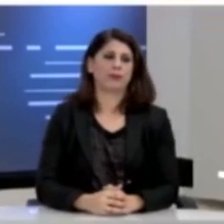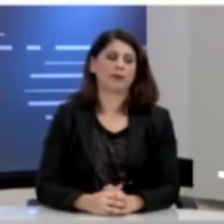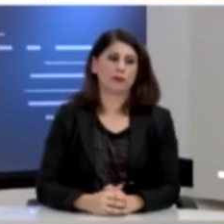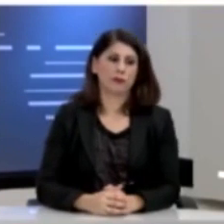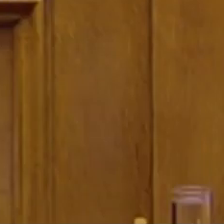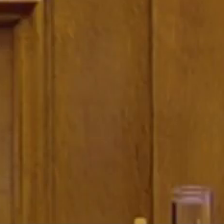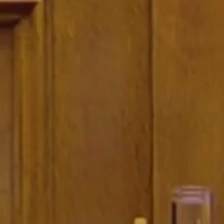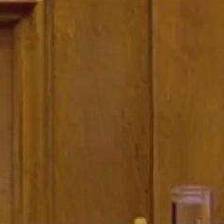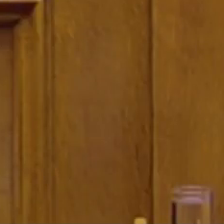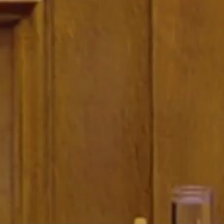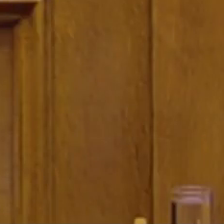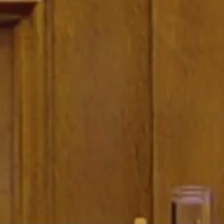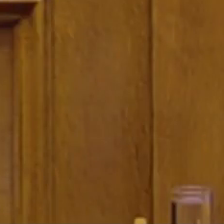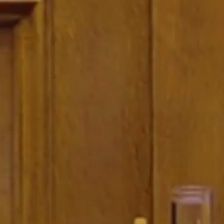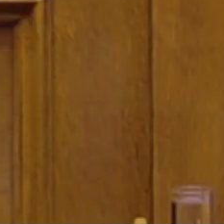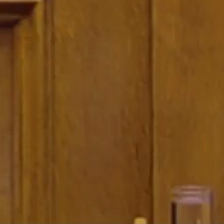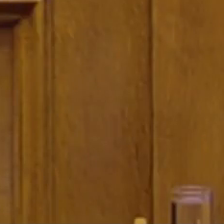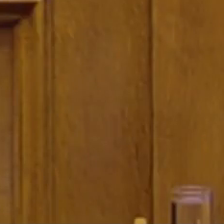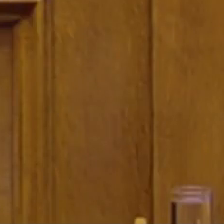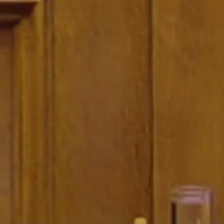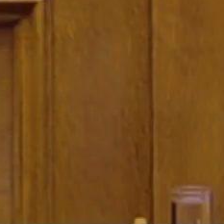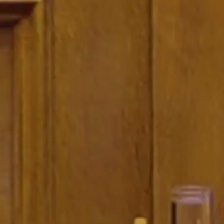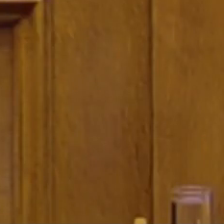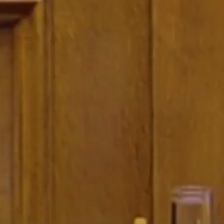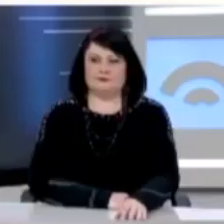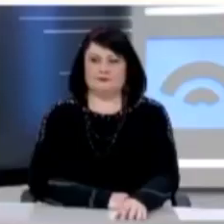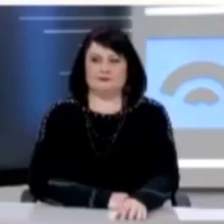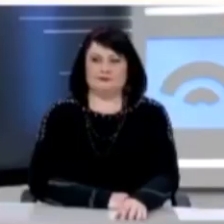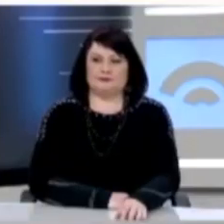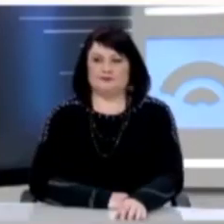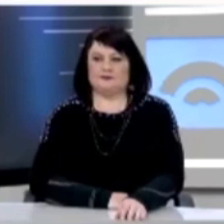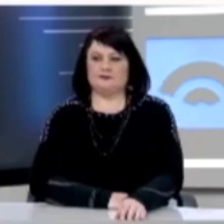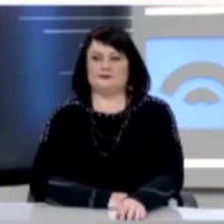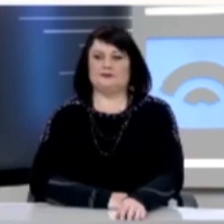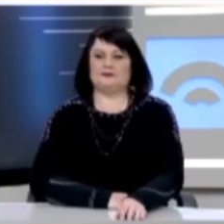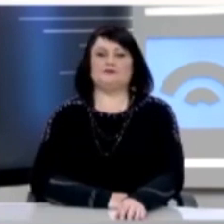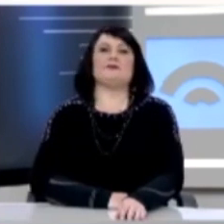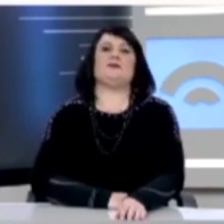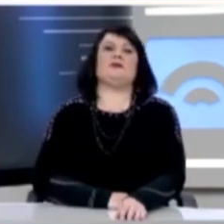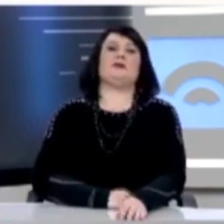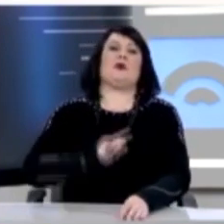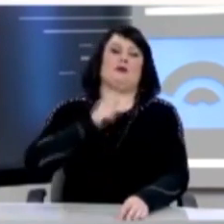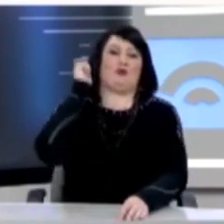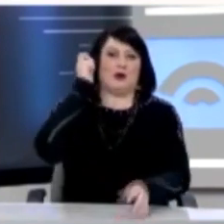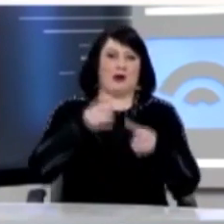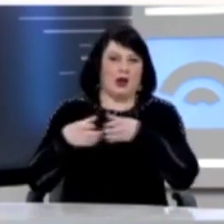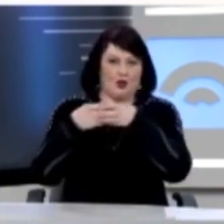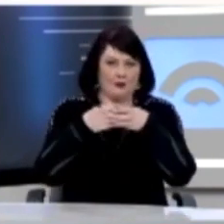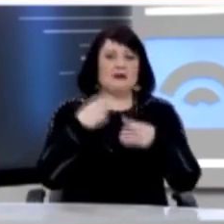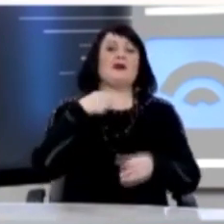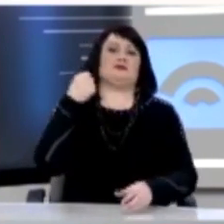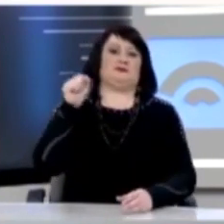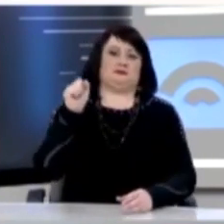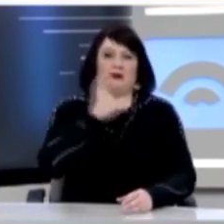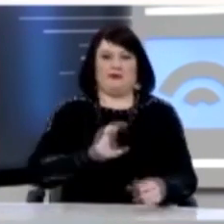αυτά είναι τα κόμματα, είναι κατά της ένταξης νέων χωρών στην Ευρωπαϊκή Ένωση και υποστηρίζουμε